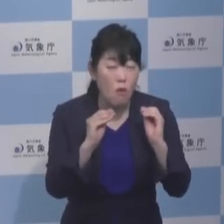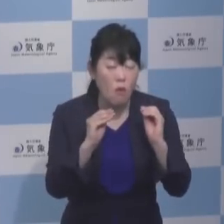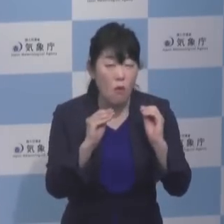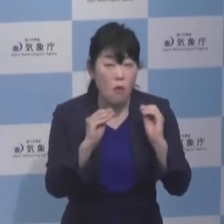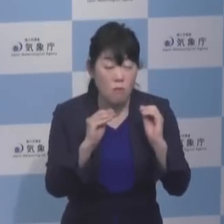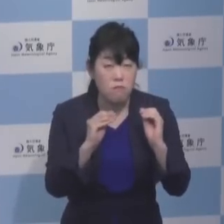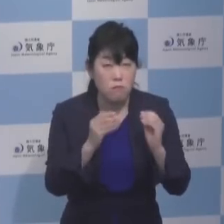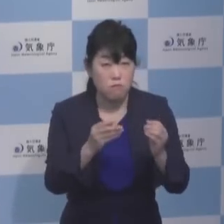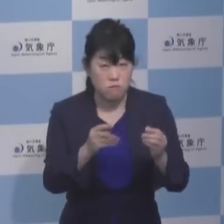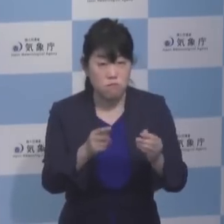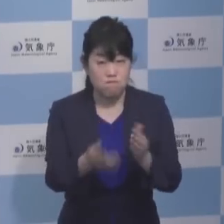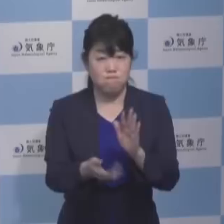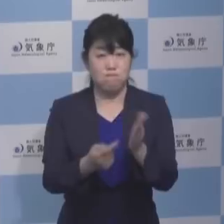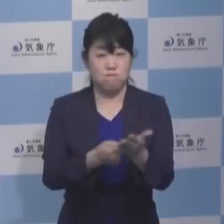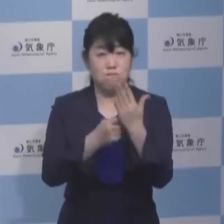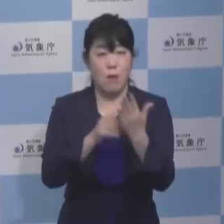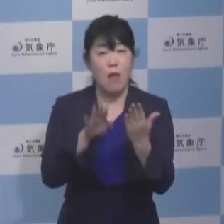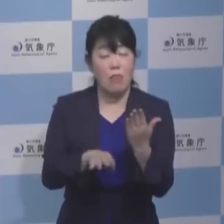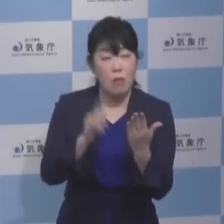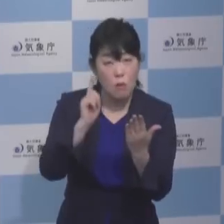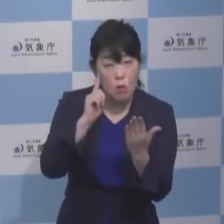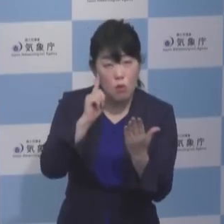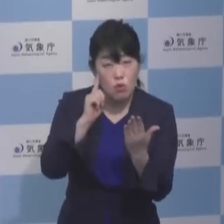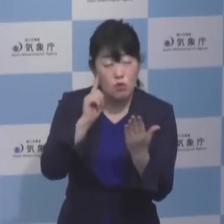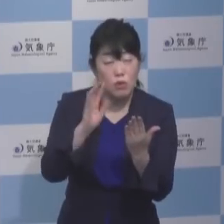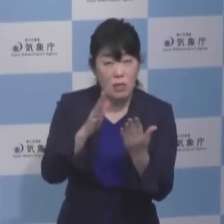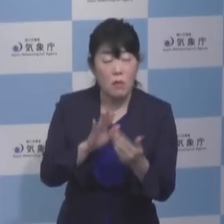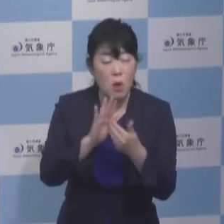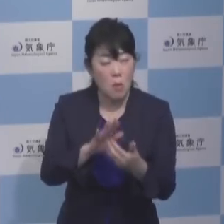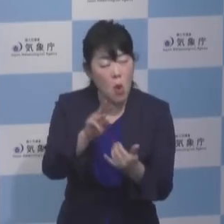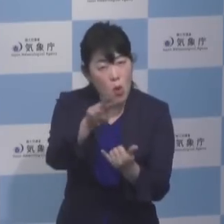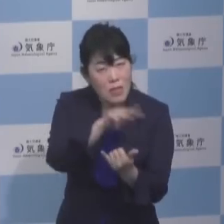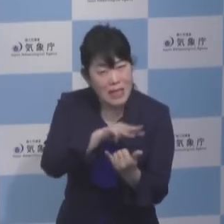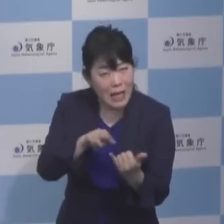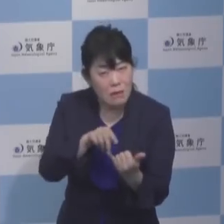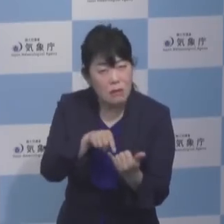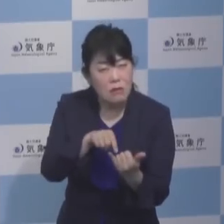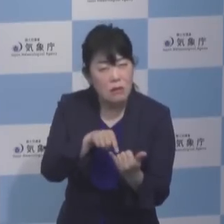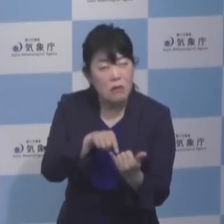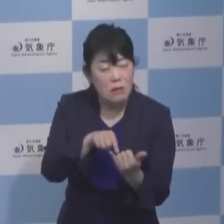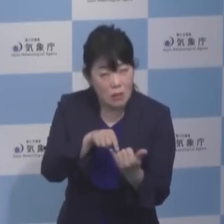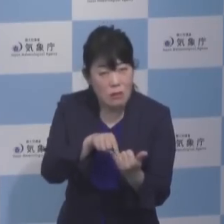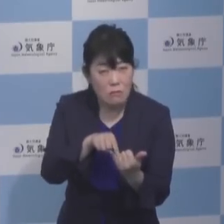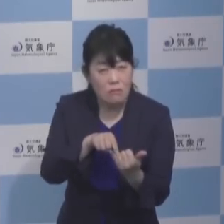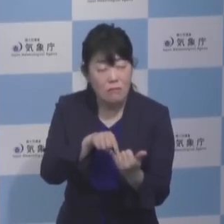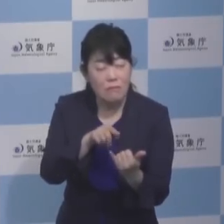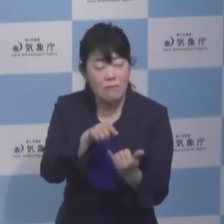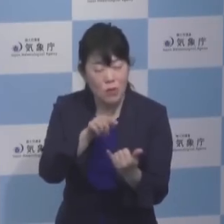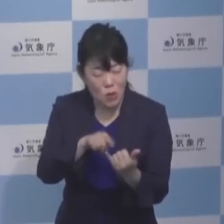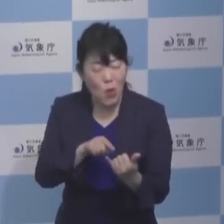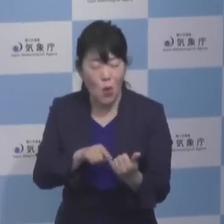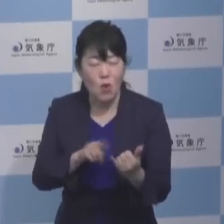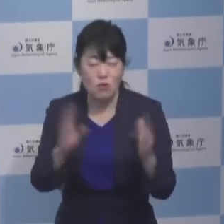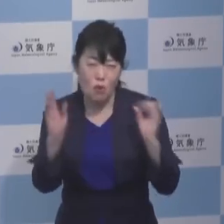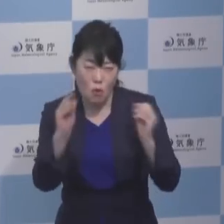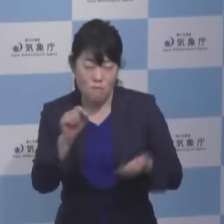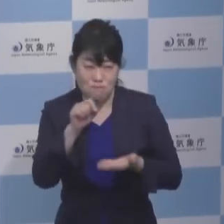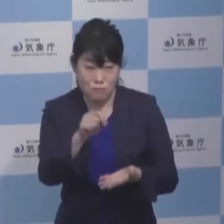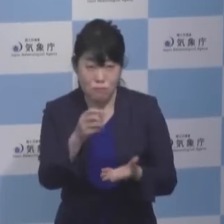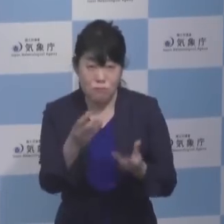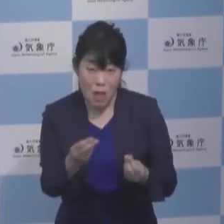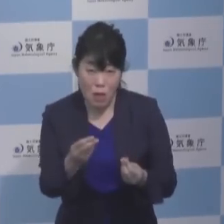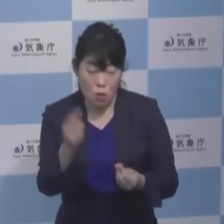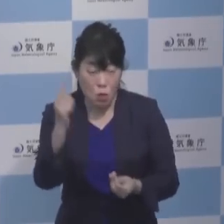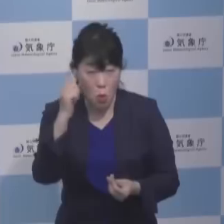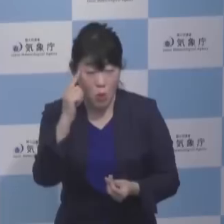ども、そういったあの皆さん の, その防災に資する形で情報が出せたというふうには捉えていらっしゃいますか。 そうですね、